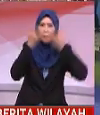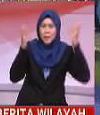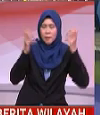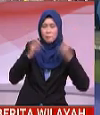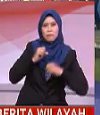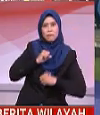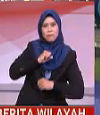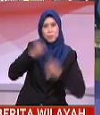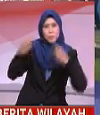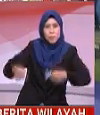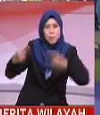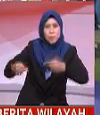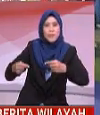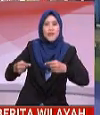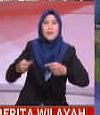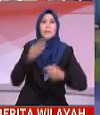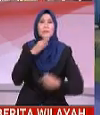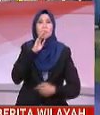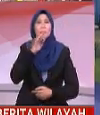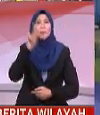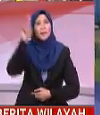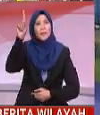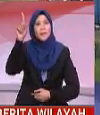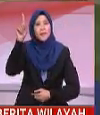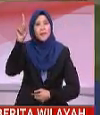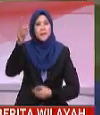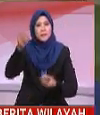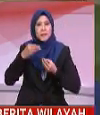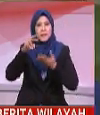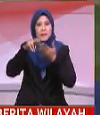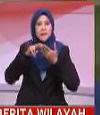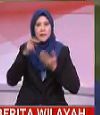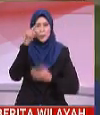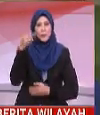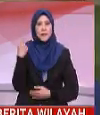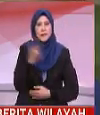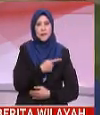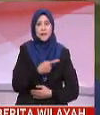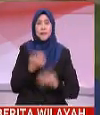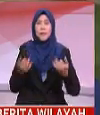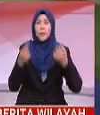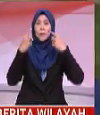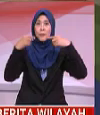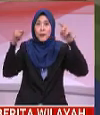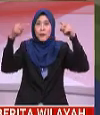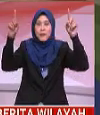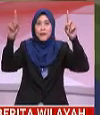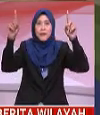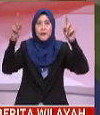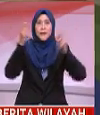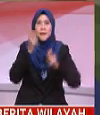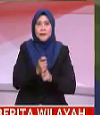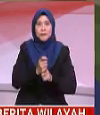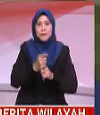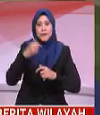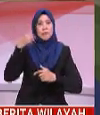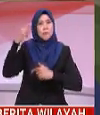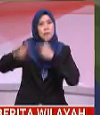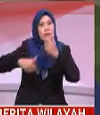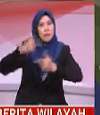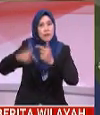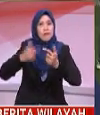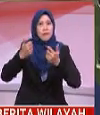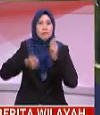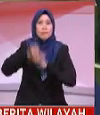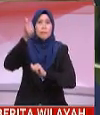fight, alhamdulillah rezeki itu tak ada untuk kita. Alhamdulillah kita berjaya mengekalkan juara liga